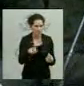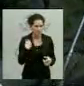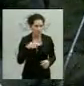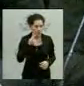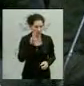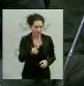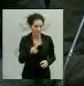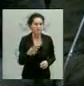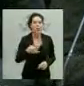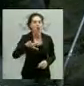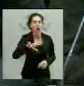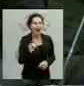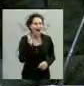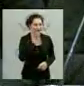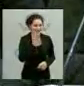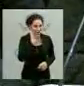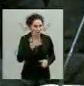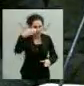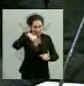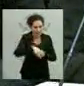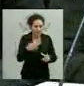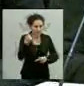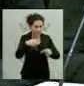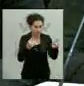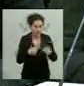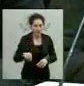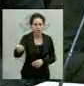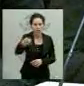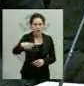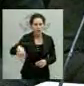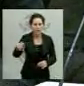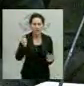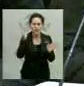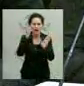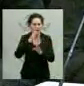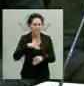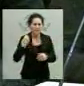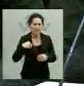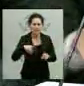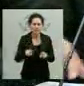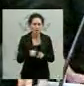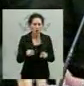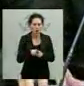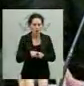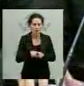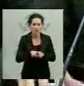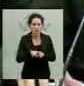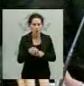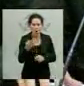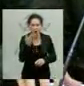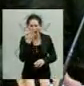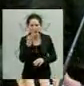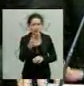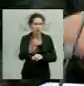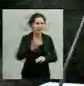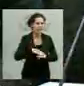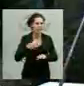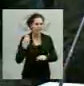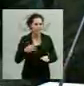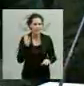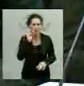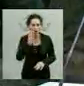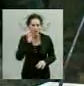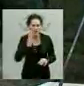aquest dèficit en el pressupost i vostès no vàrem tenir cap tipus de reacció per mirar de reduir aquest dèficit que